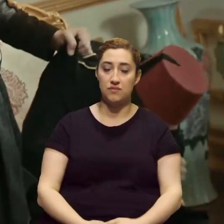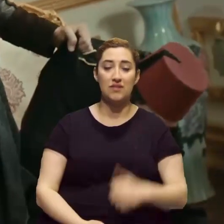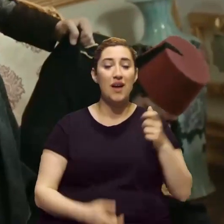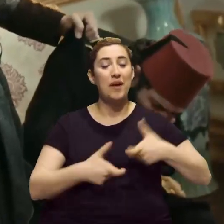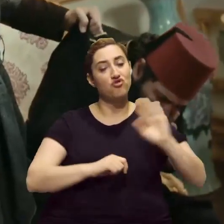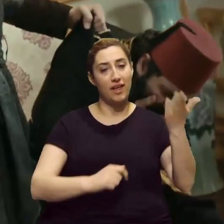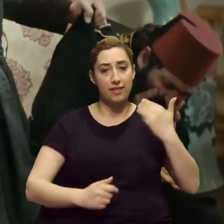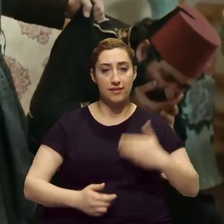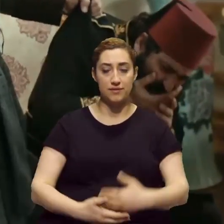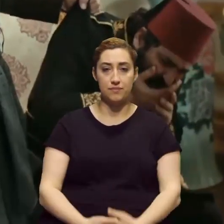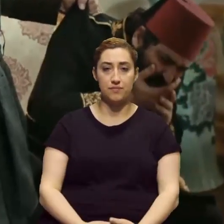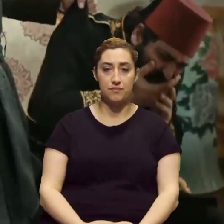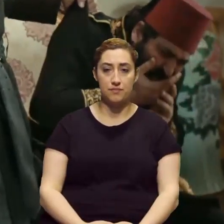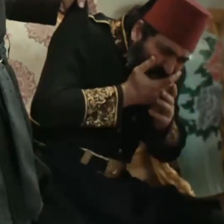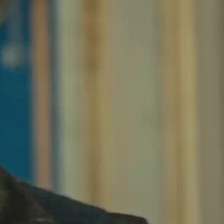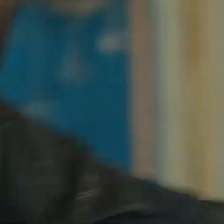Gardiyanı getir.